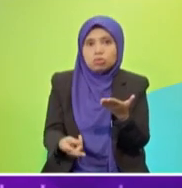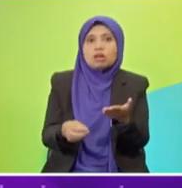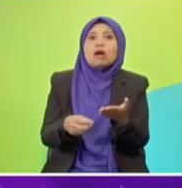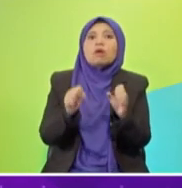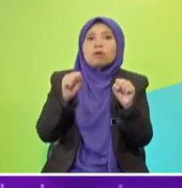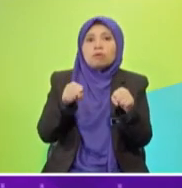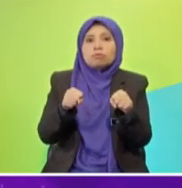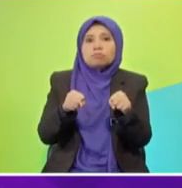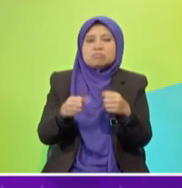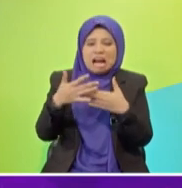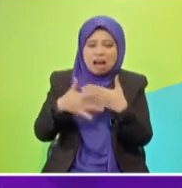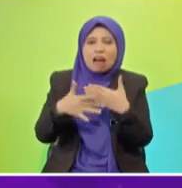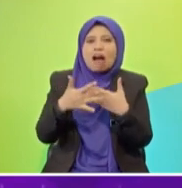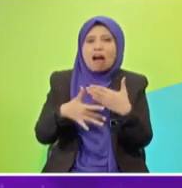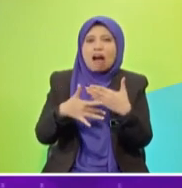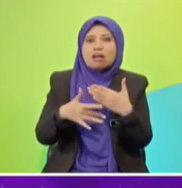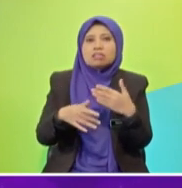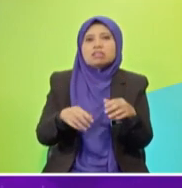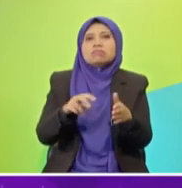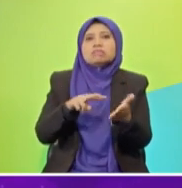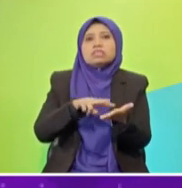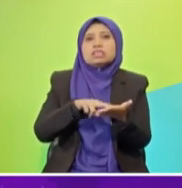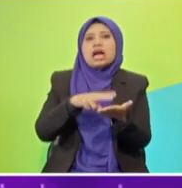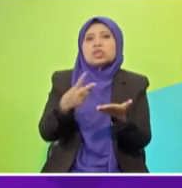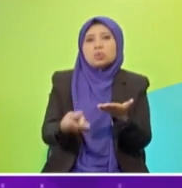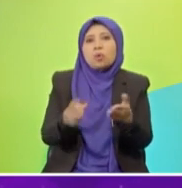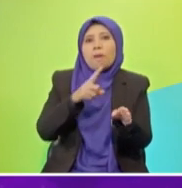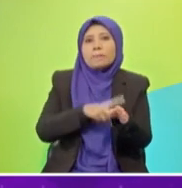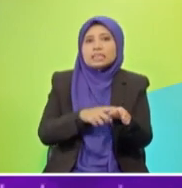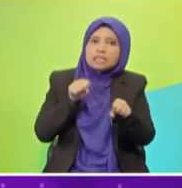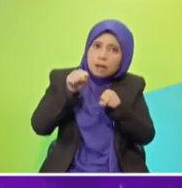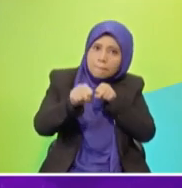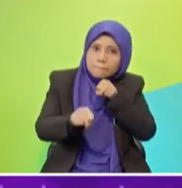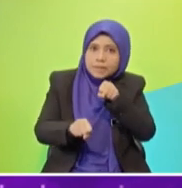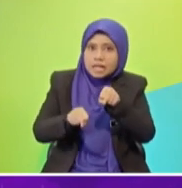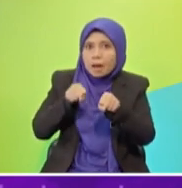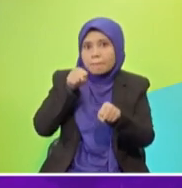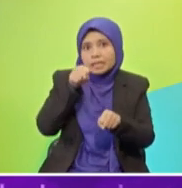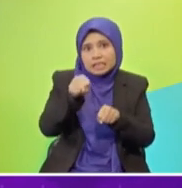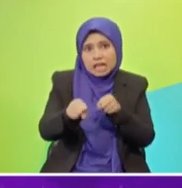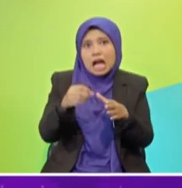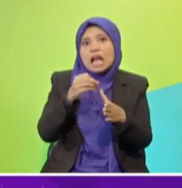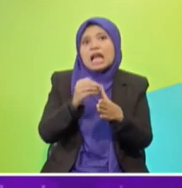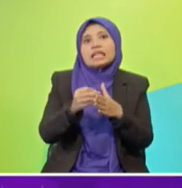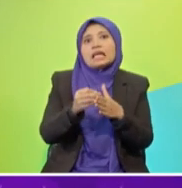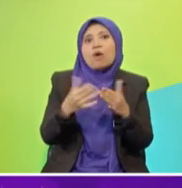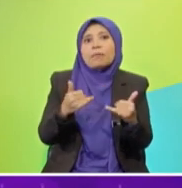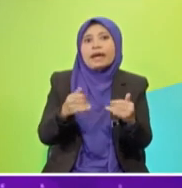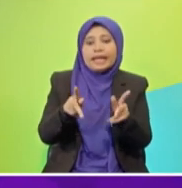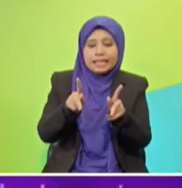dan terjatuh semasa berbasikal ataupun bermain kasut